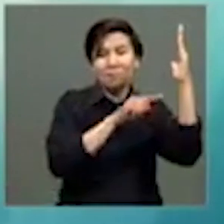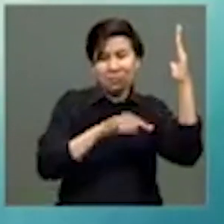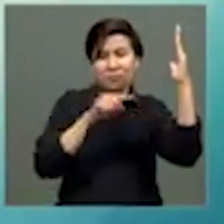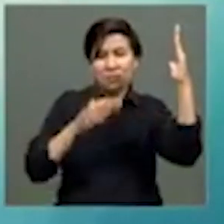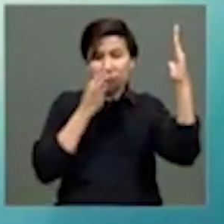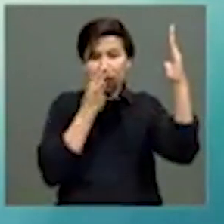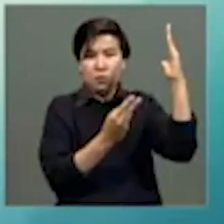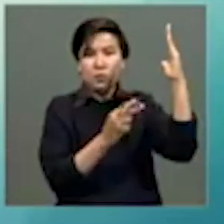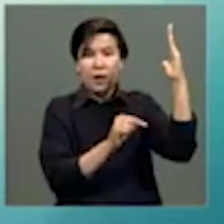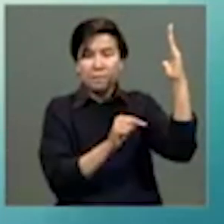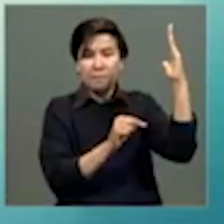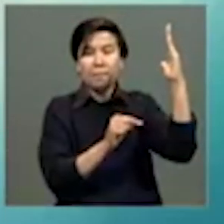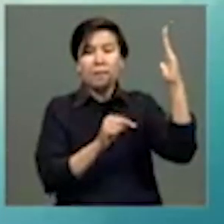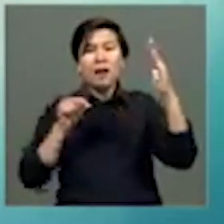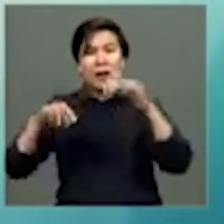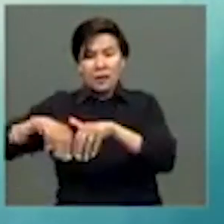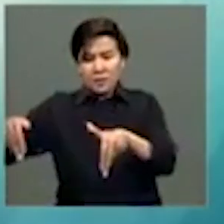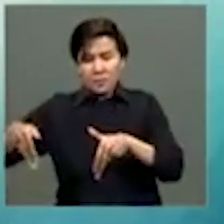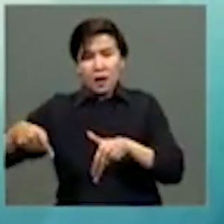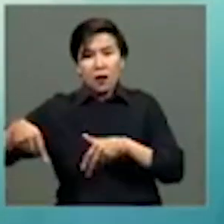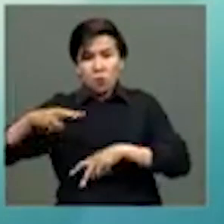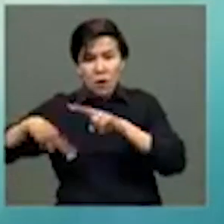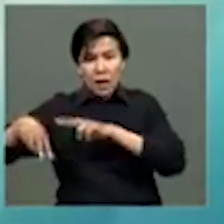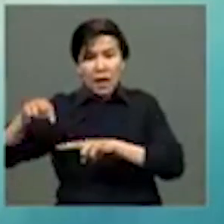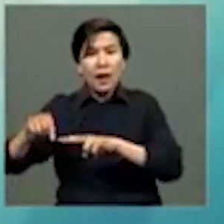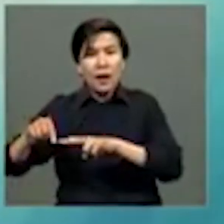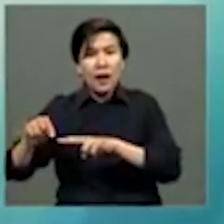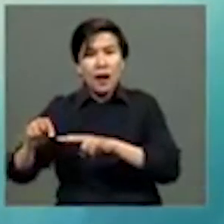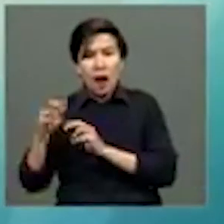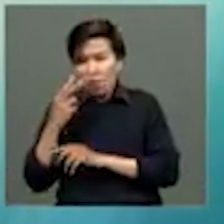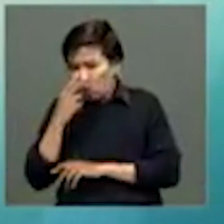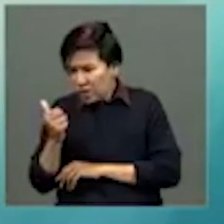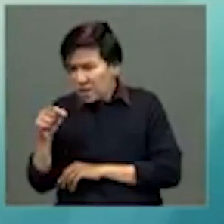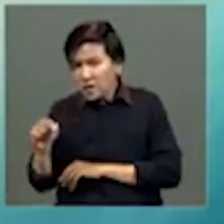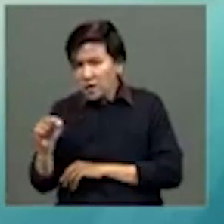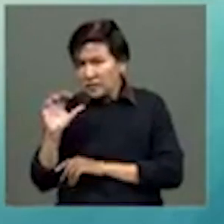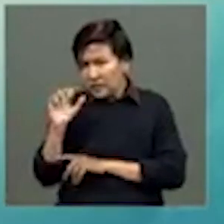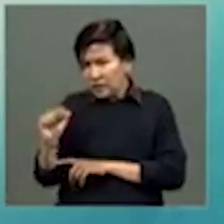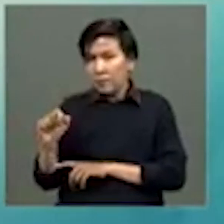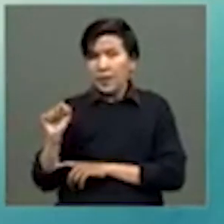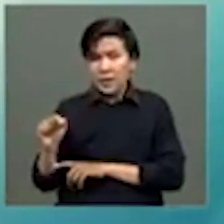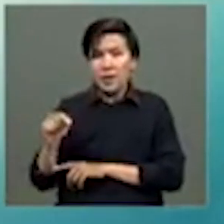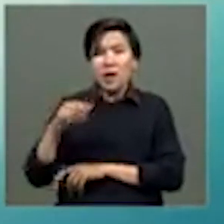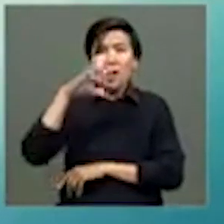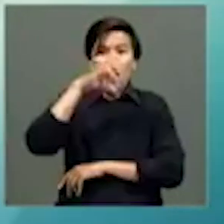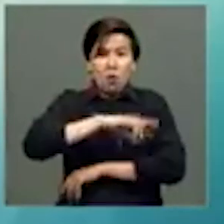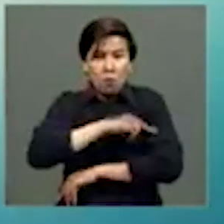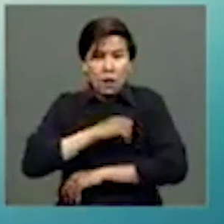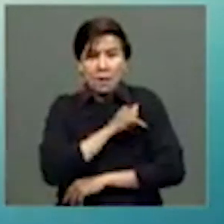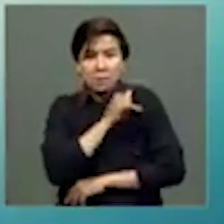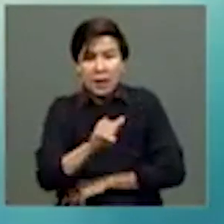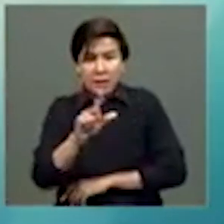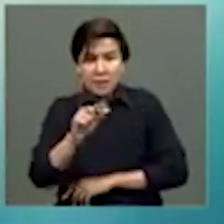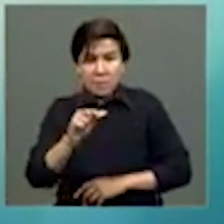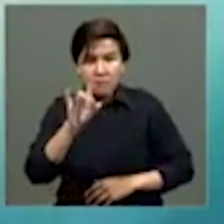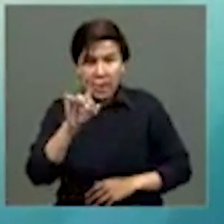ระวังบริการหมายความว่ากลุ่มนี้ไปรับการรักษาที่โรงพยาบาล28รายแต่ได้พบเพิ่มเติมจากการ